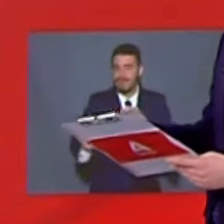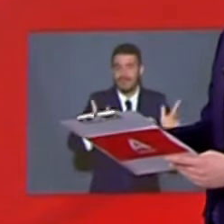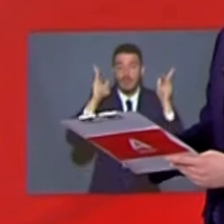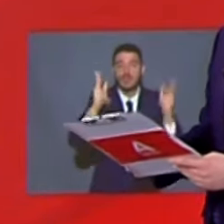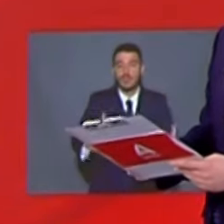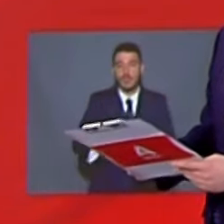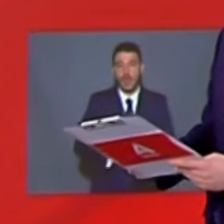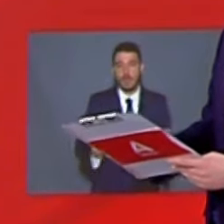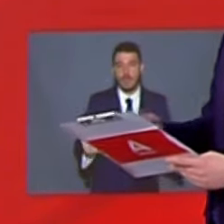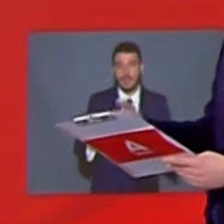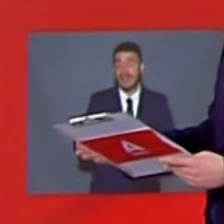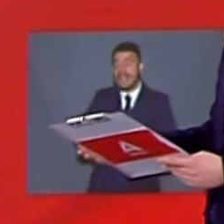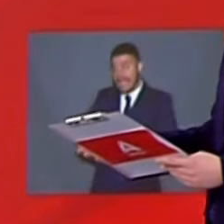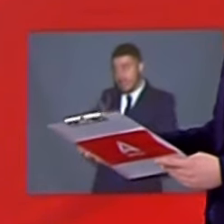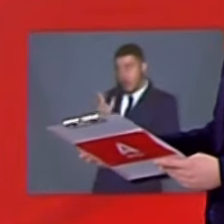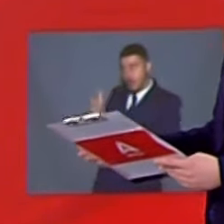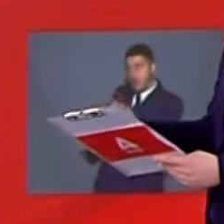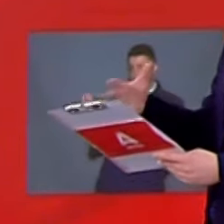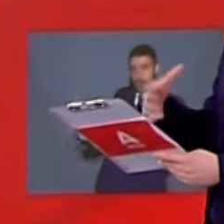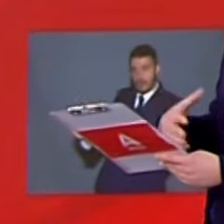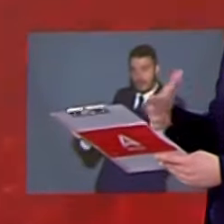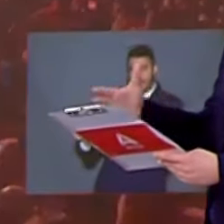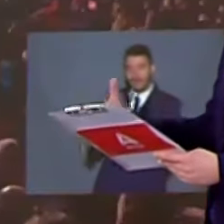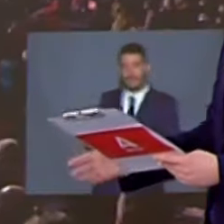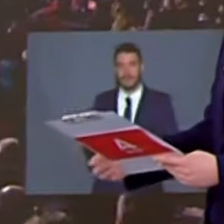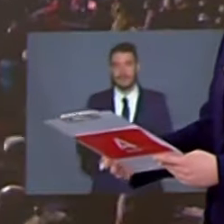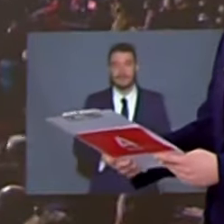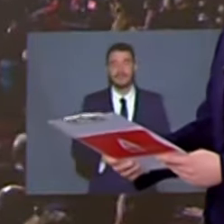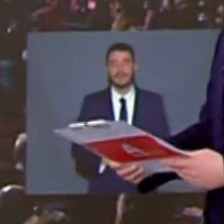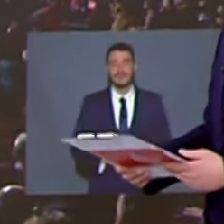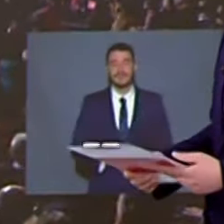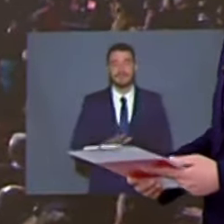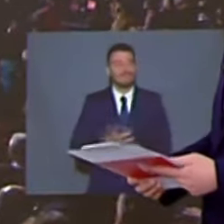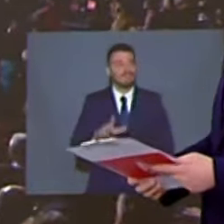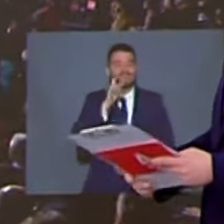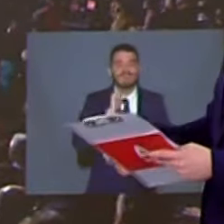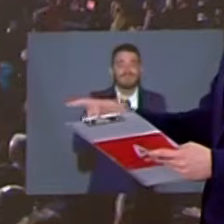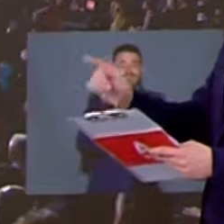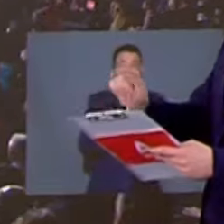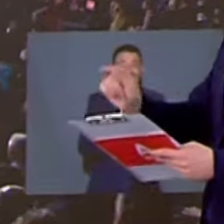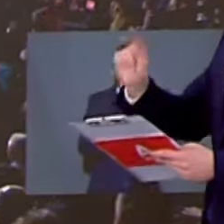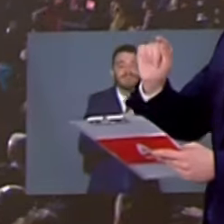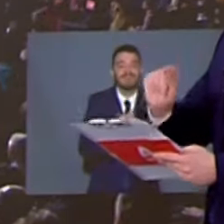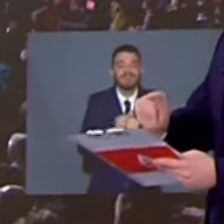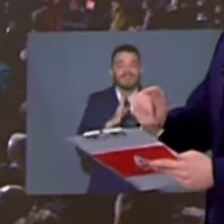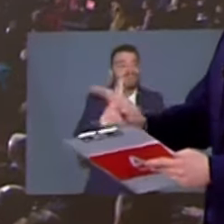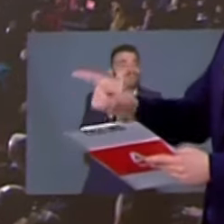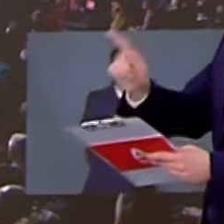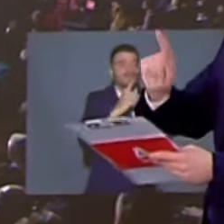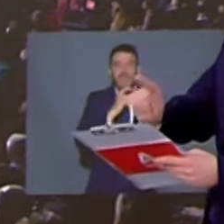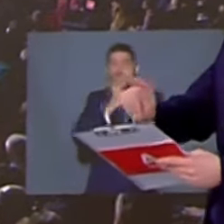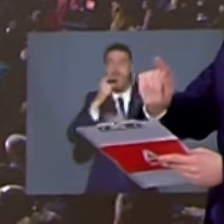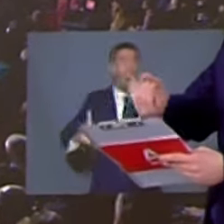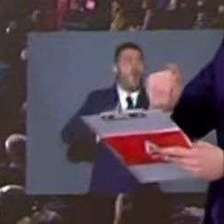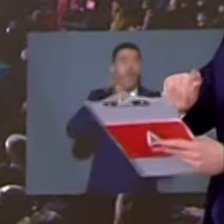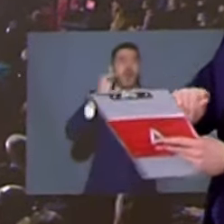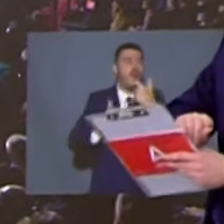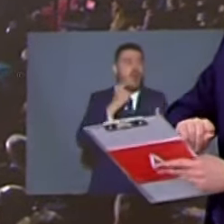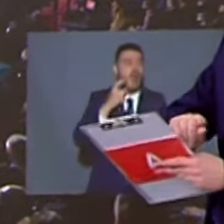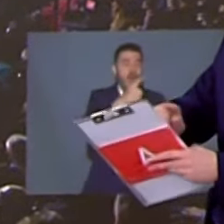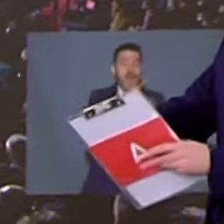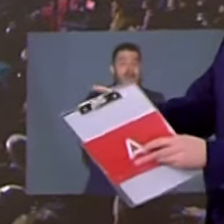ότι υπήρξαν άλλες δύο προτάσεις που δεν μπήκαν σε ψηφοφορία. Η ίδια δεν απέσυρε ποτέ την υποψηφιότητά της, κάτι το οποίο προηγουμένως τις